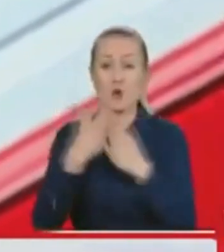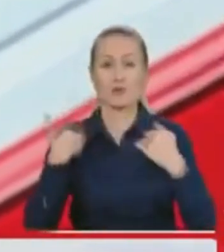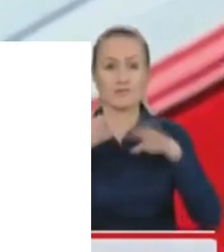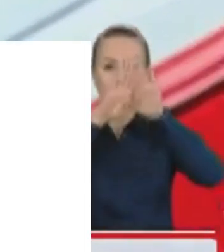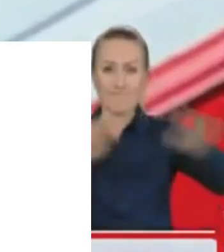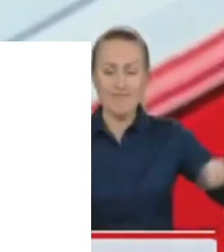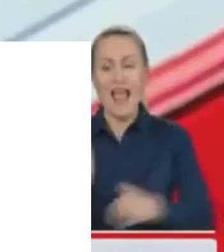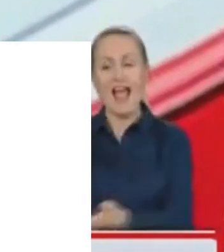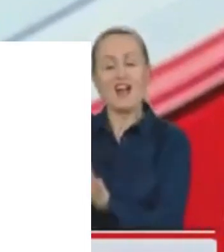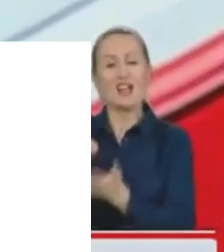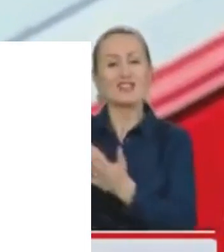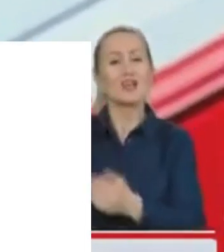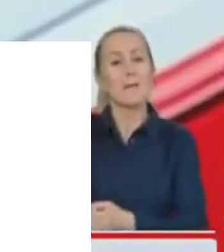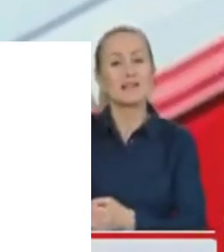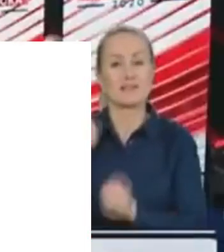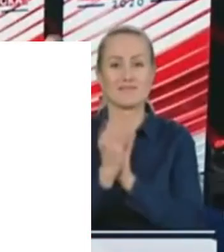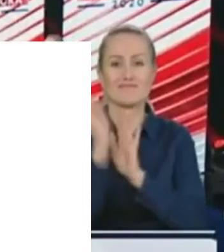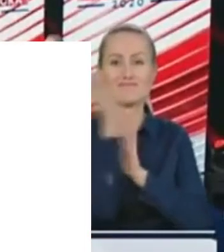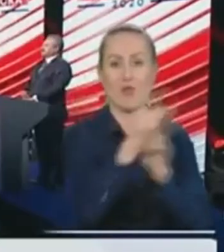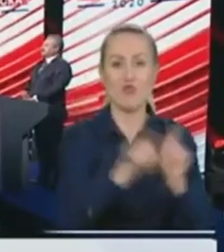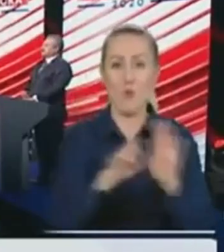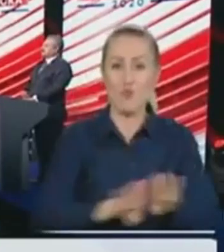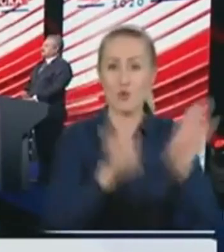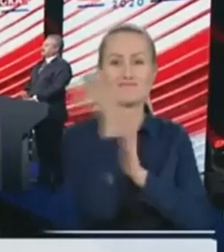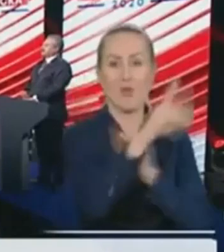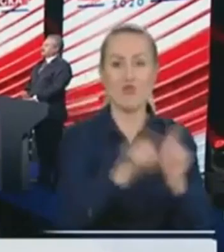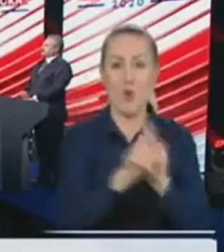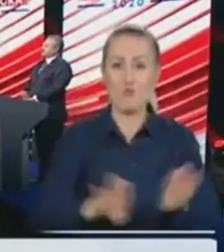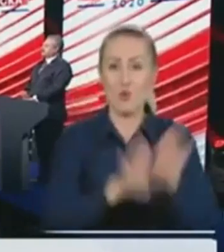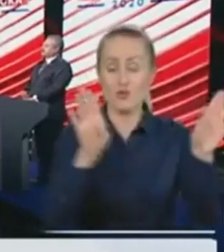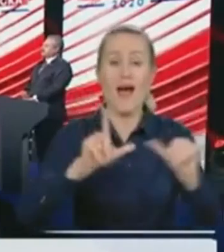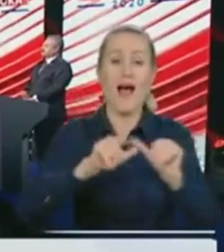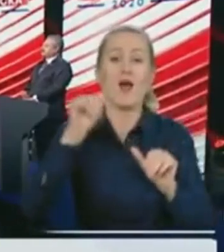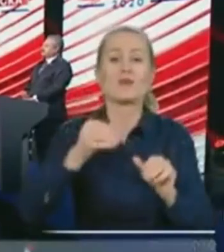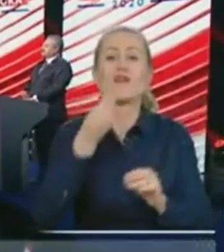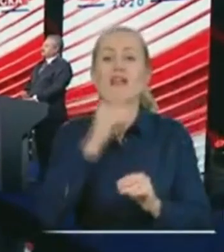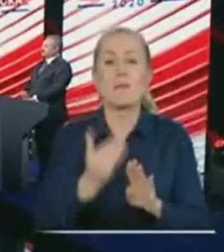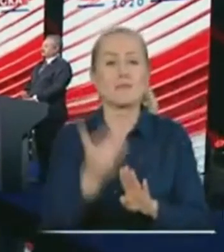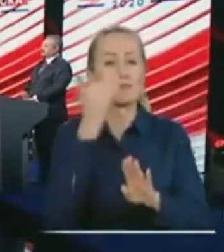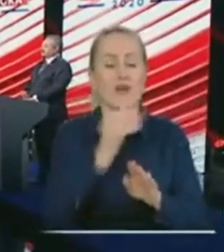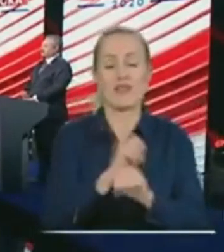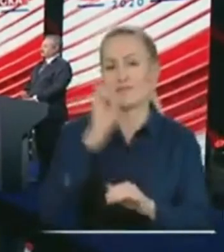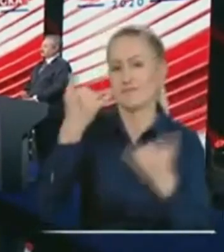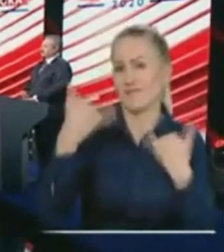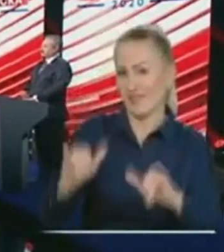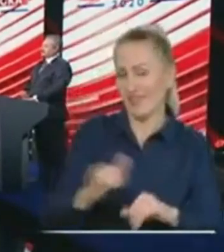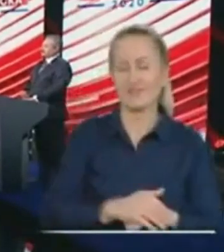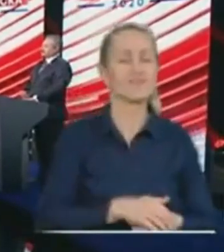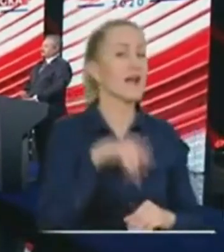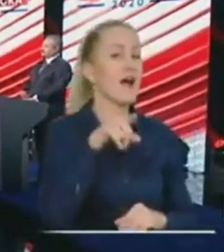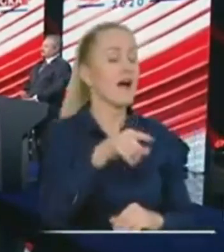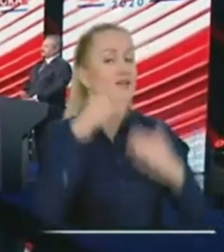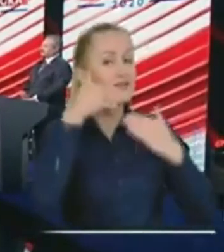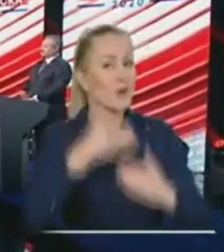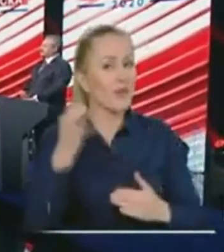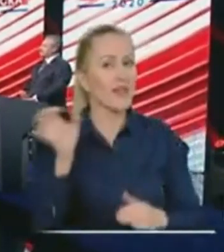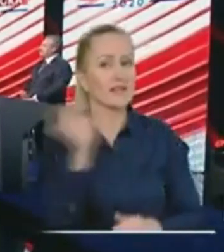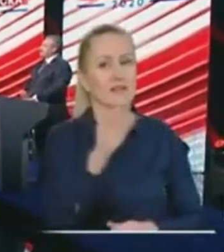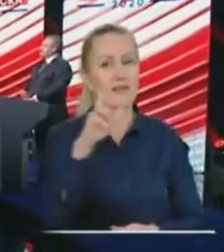президентський генуфлекторій до музею, але може краще перед візитом Дуди вислати Дуже дякую.